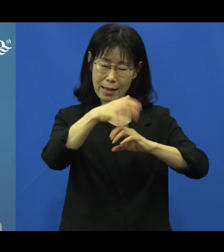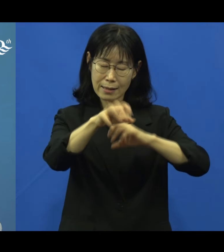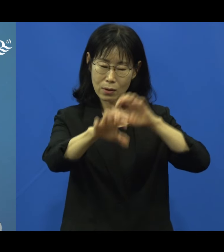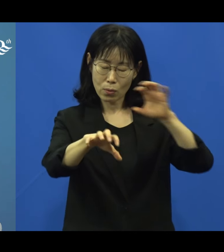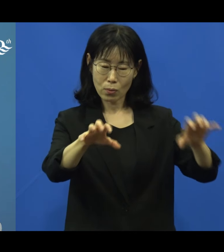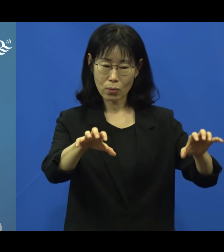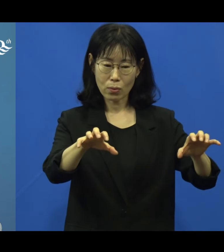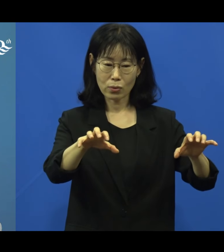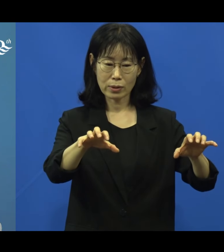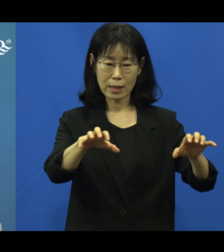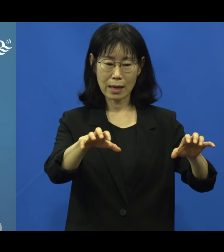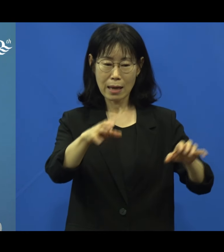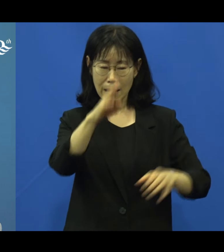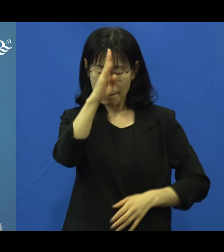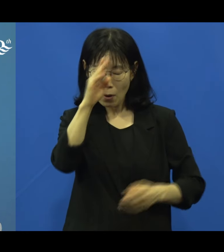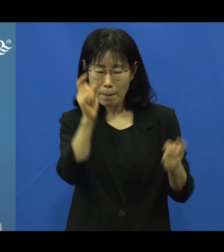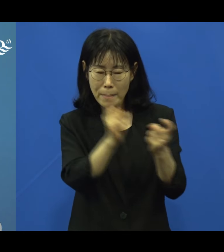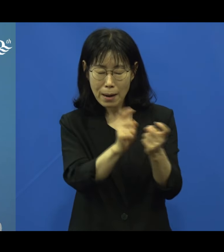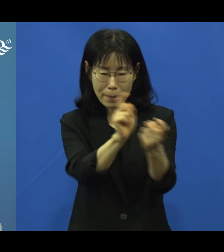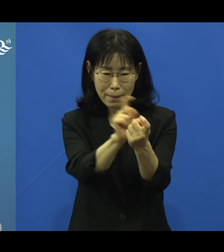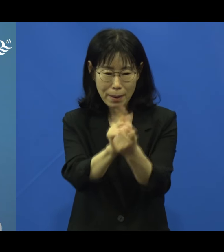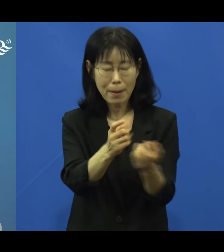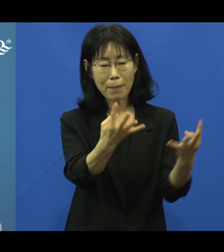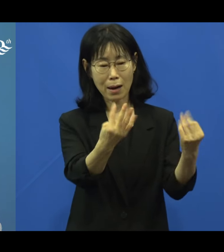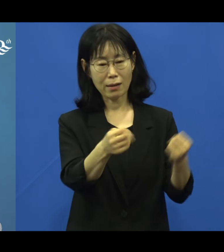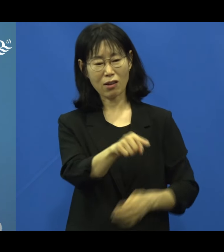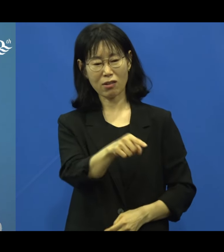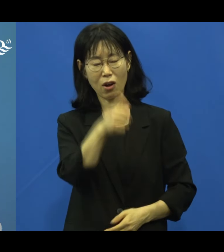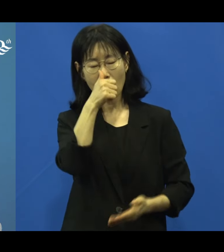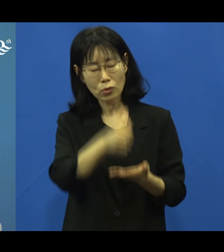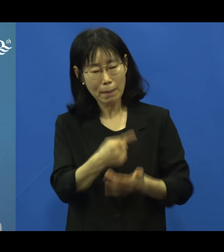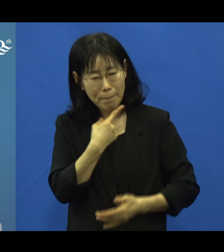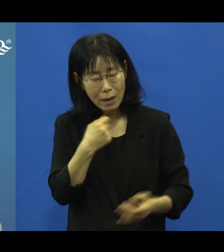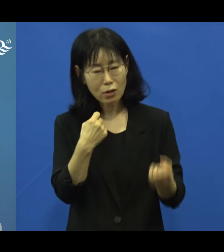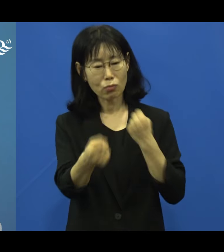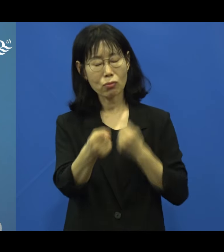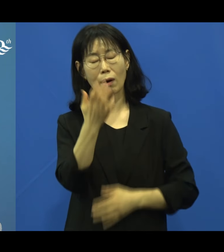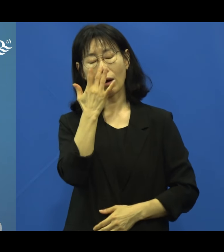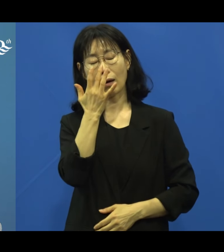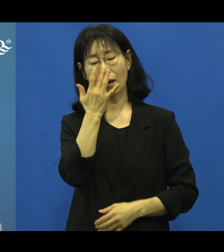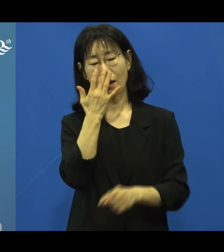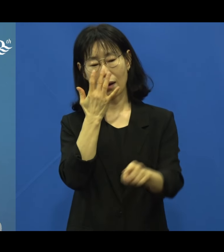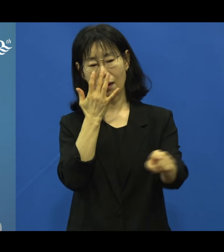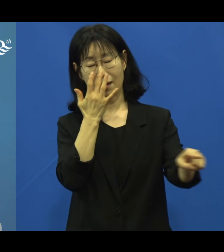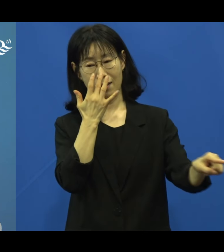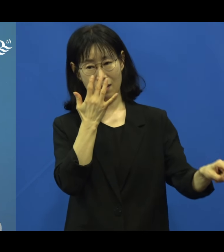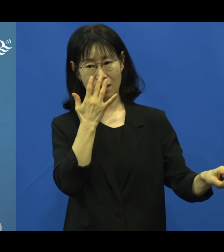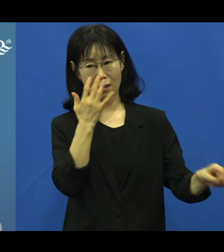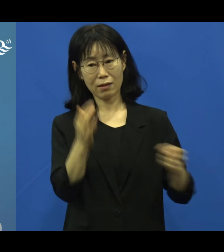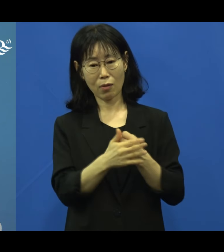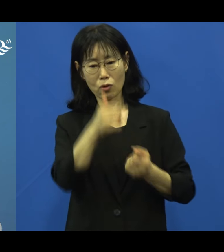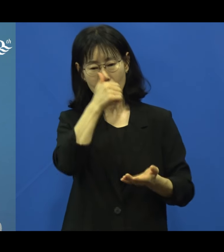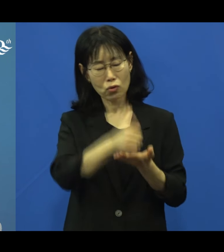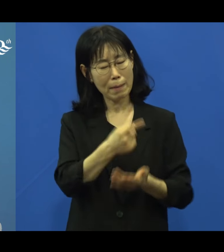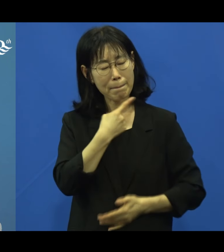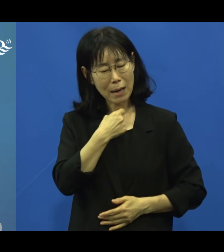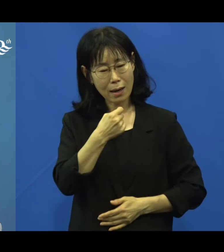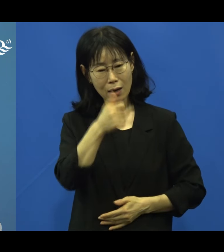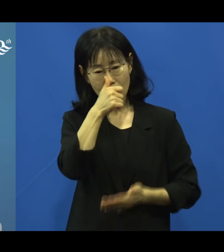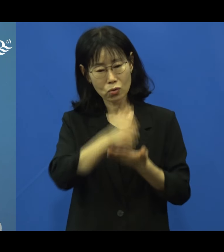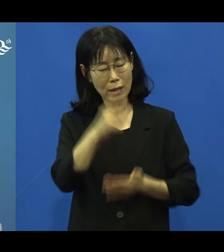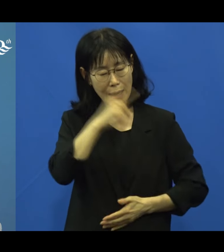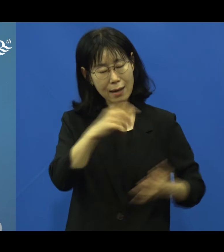바이러스. 죄에 대한 애통함이 없는. 그래서 마음껏 죄를 짓는 거죠.